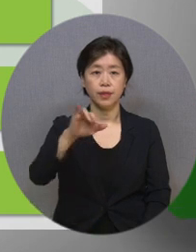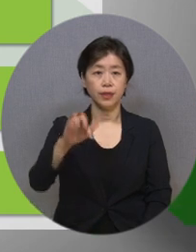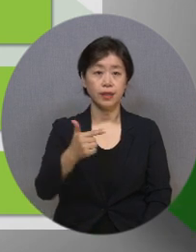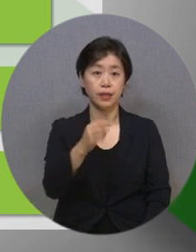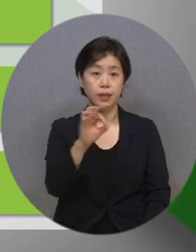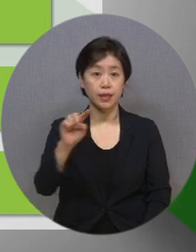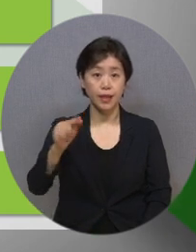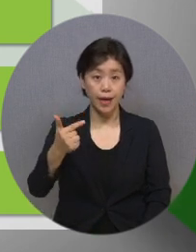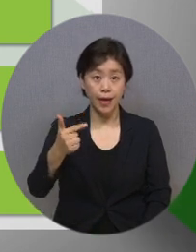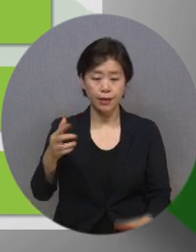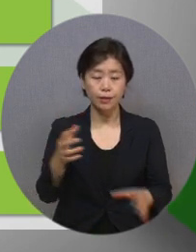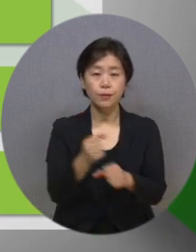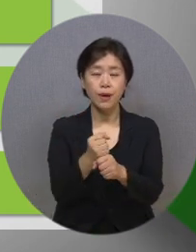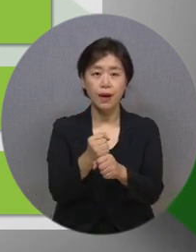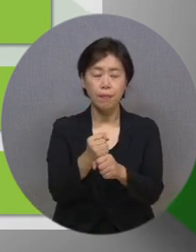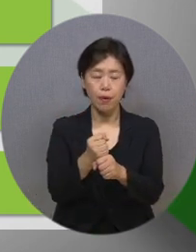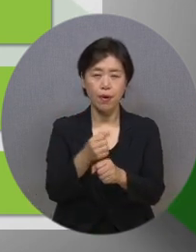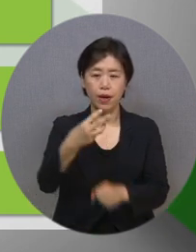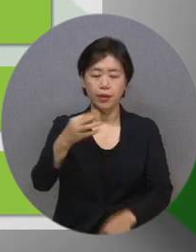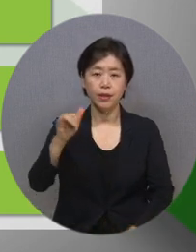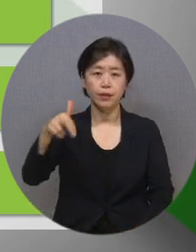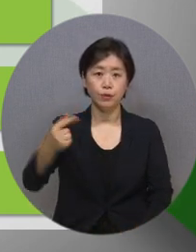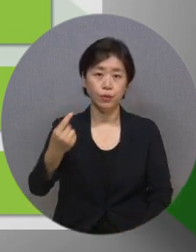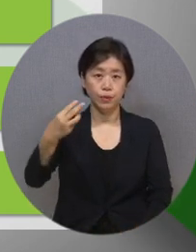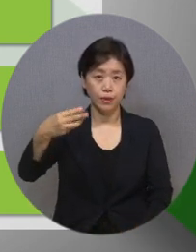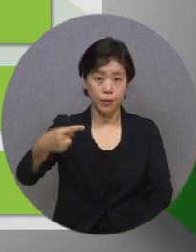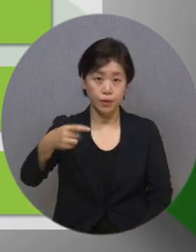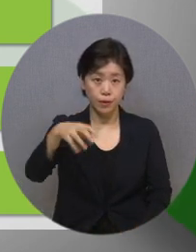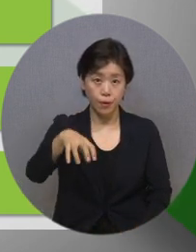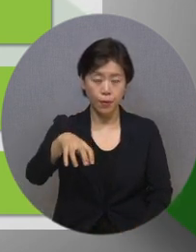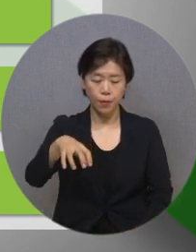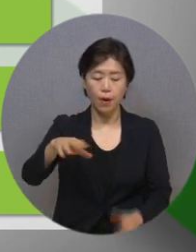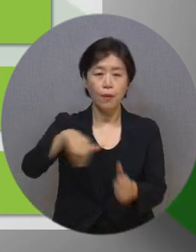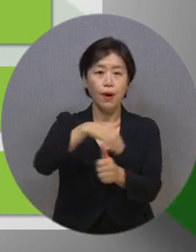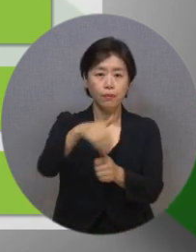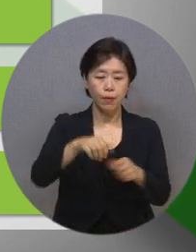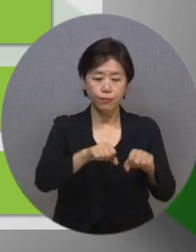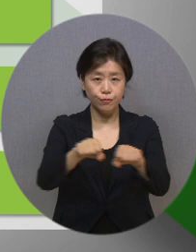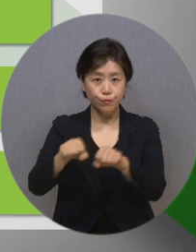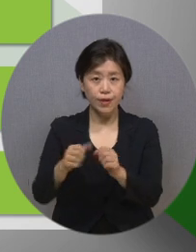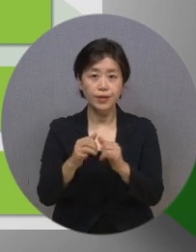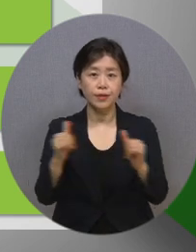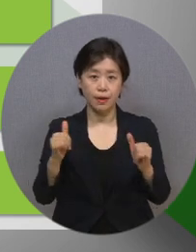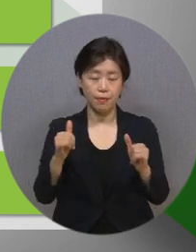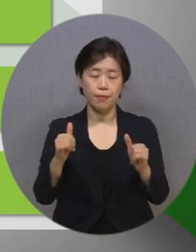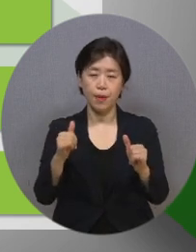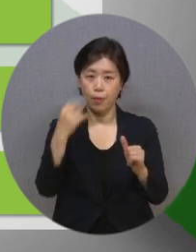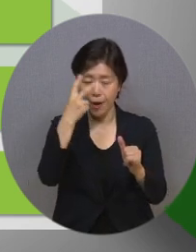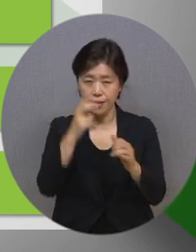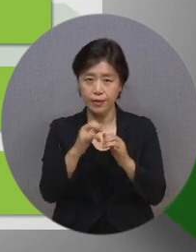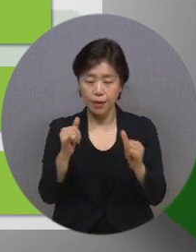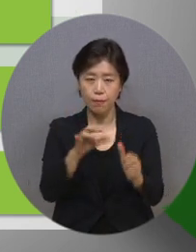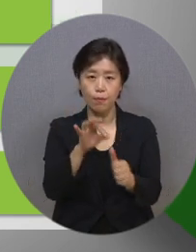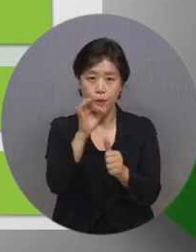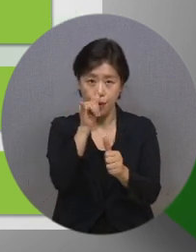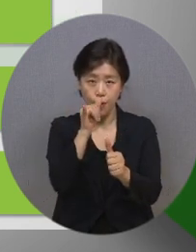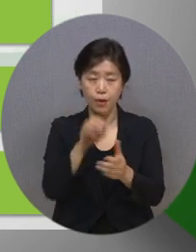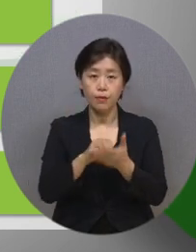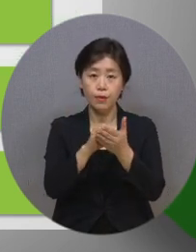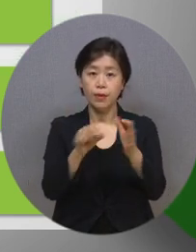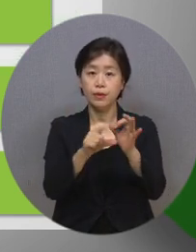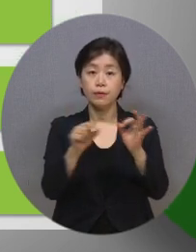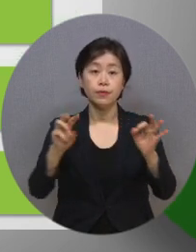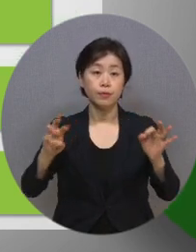신한 종합 리조트 주식회사에서 환경 청소 관리자를 모집합니다. 접수 마감일은 10월